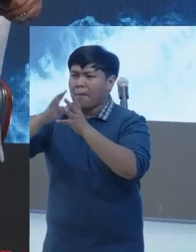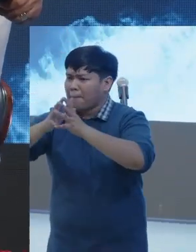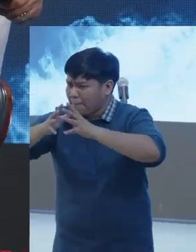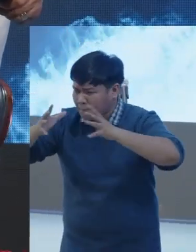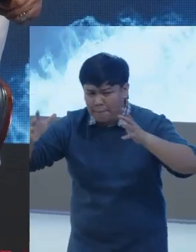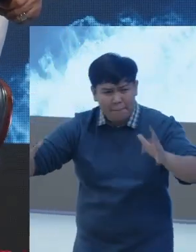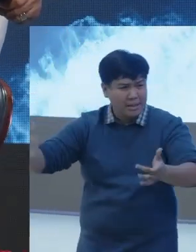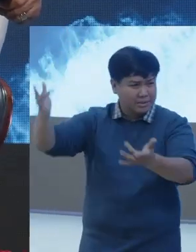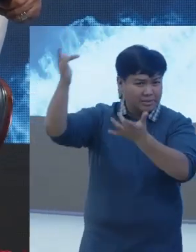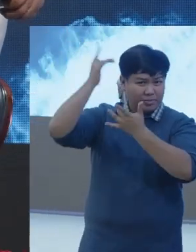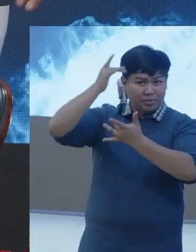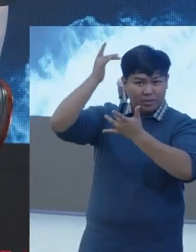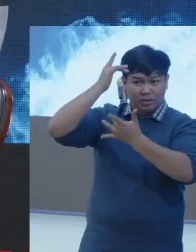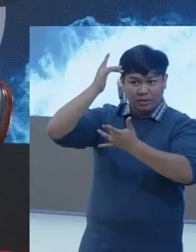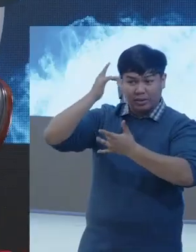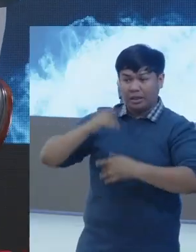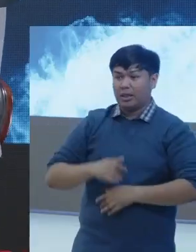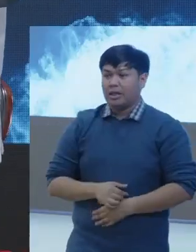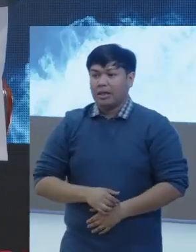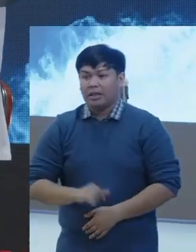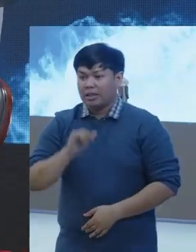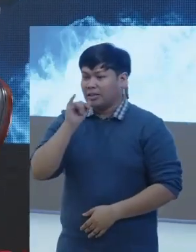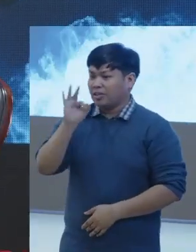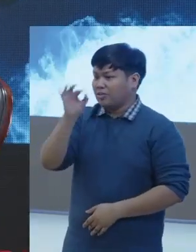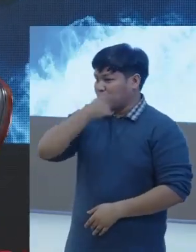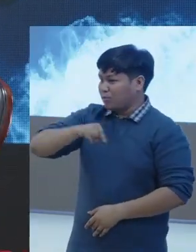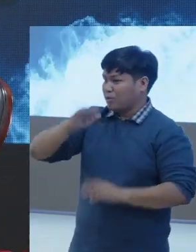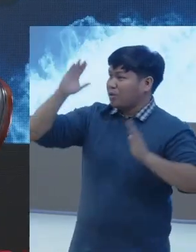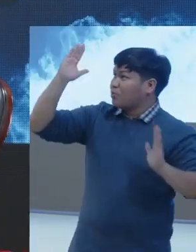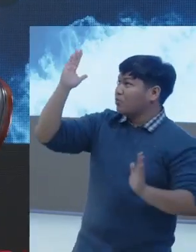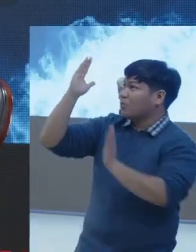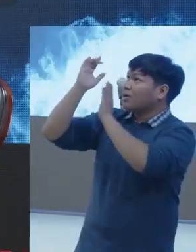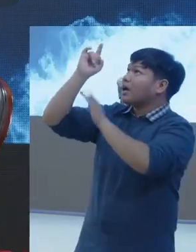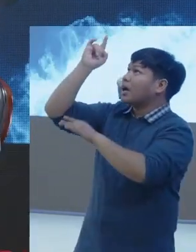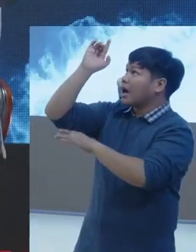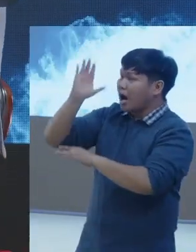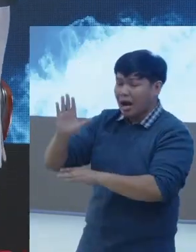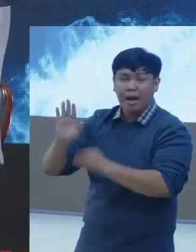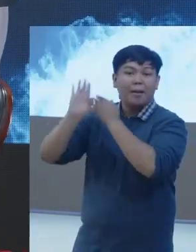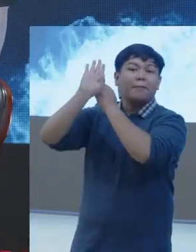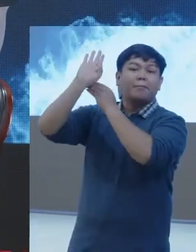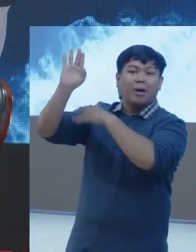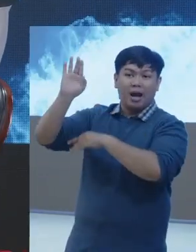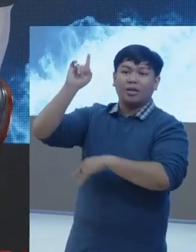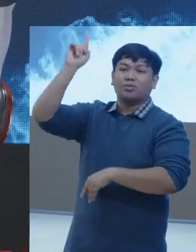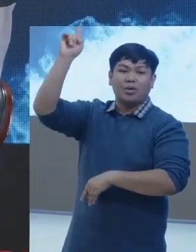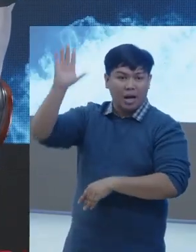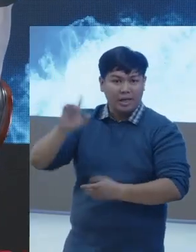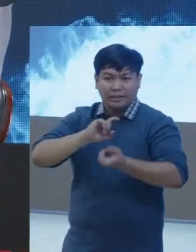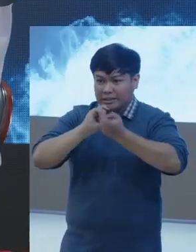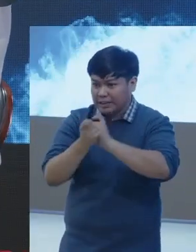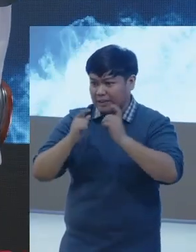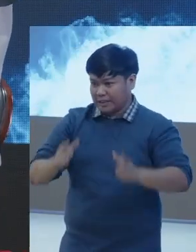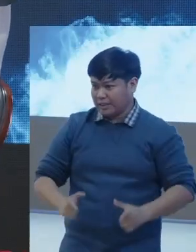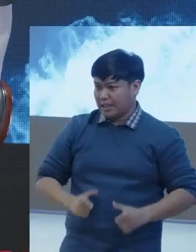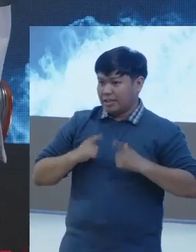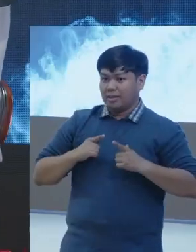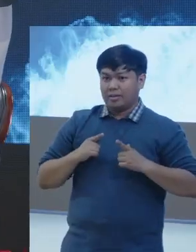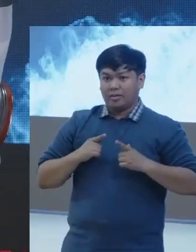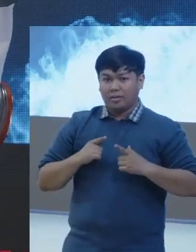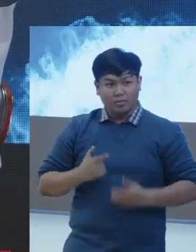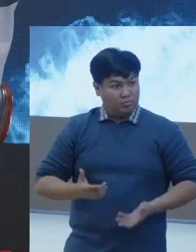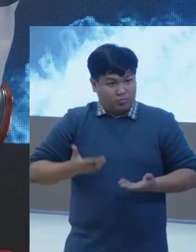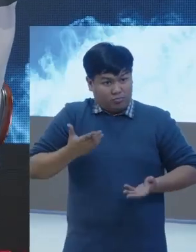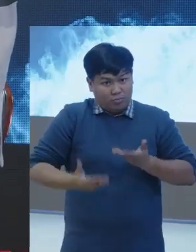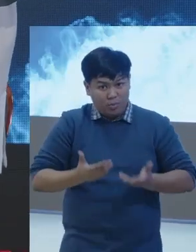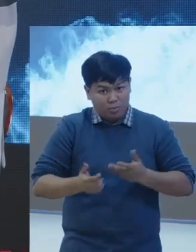mahabagin po ang ating Diyos. Kung tayo ay manunumbalik sa Kanya, tayo ay magbabago ng ating buhay, who